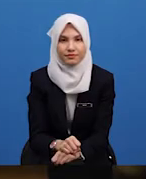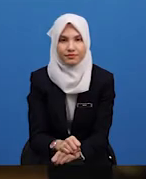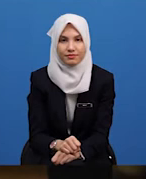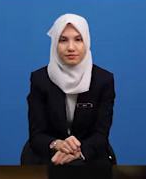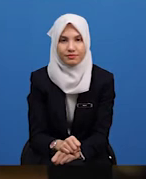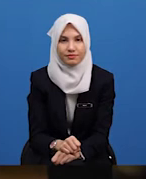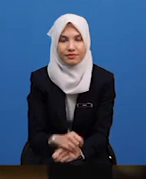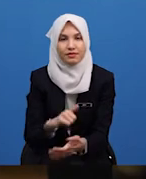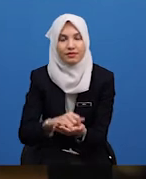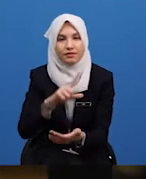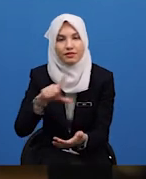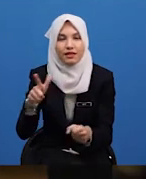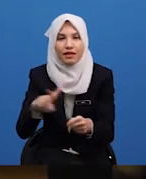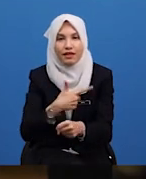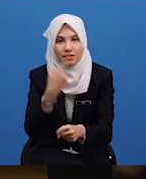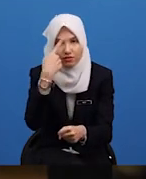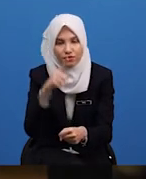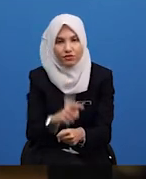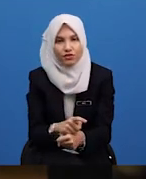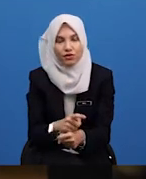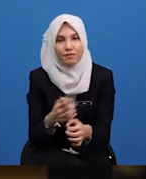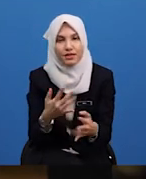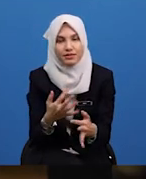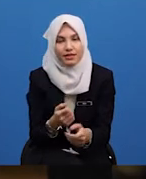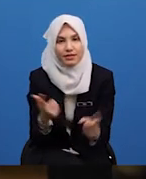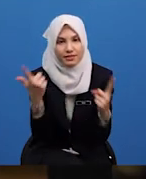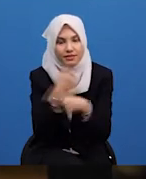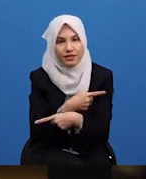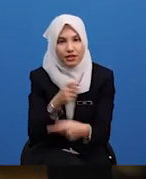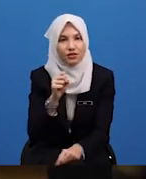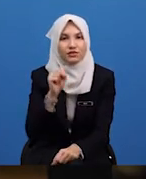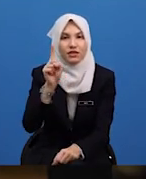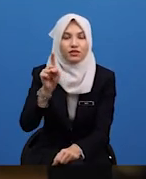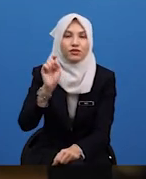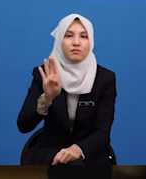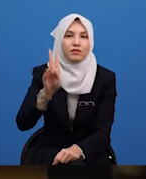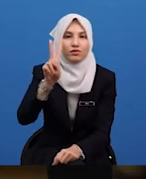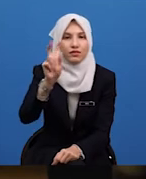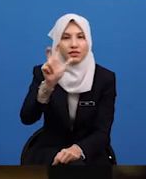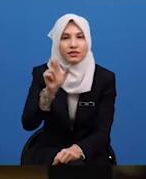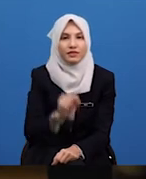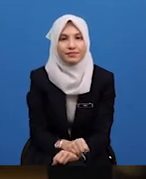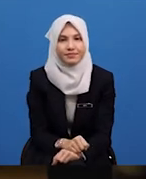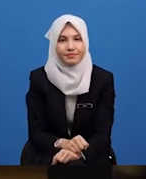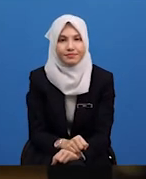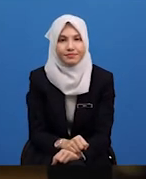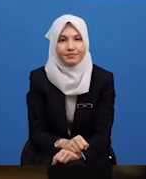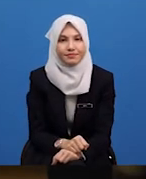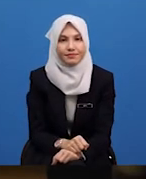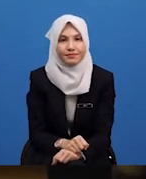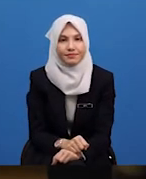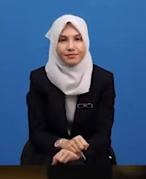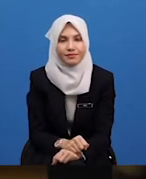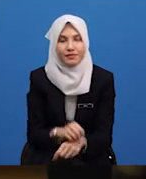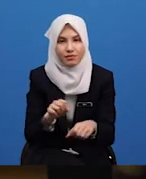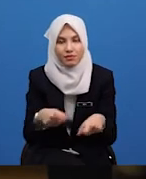Begitulah latihan yang lengkap untuk penjarian silang not 1, 4, 2 dan 3. Bolehkah Noh dan Haziq